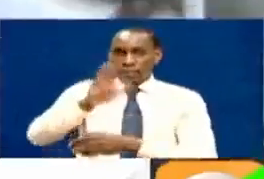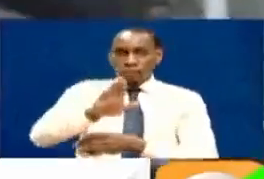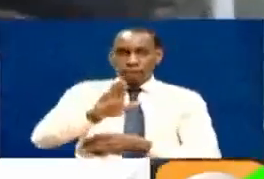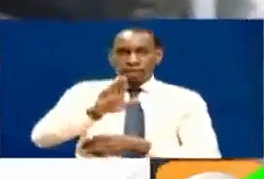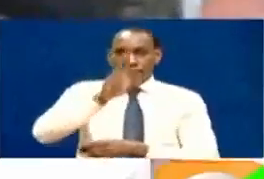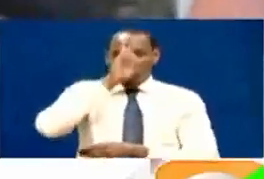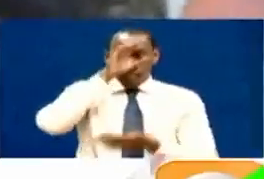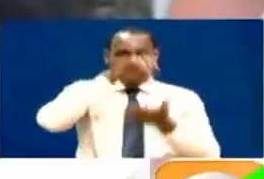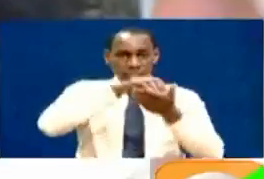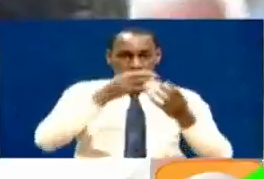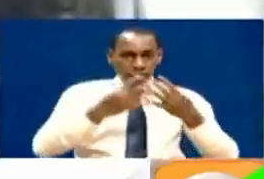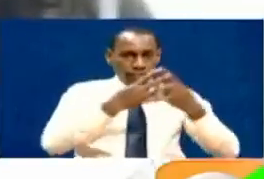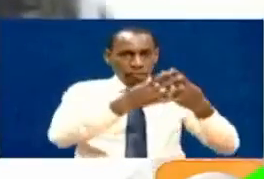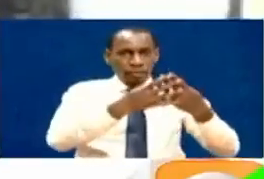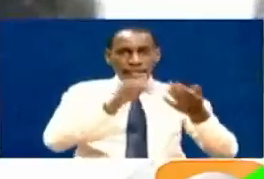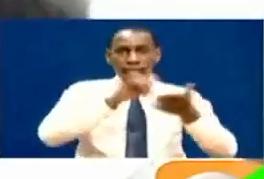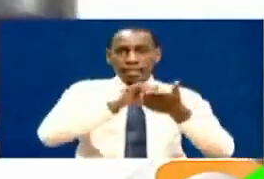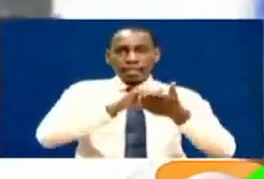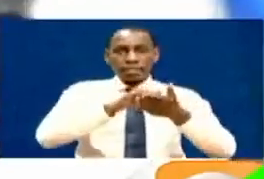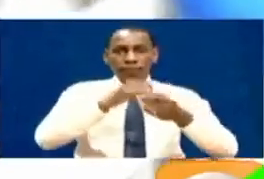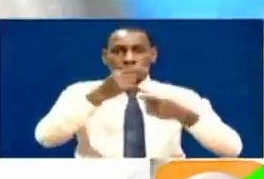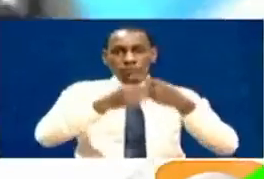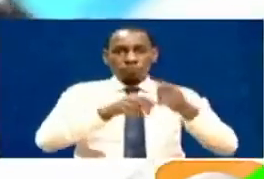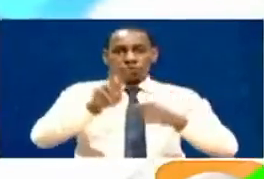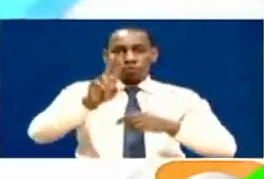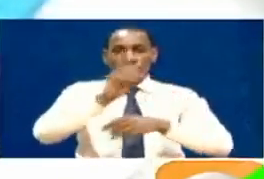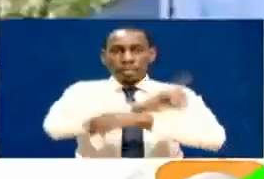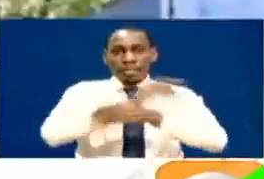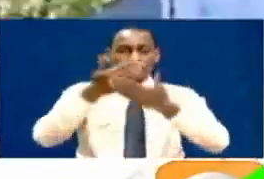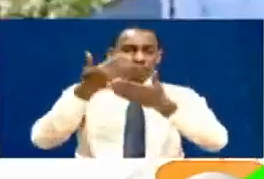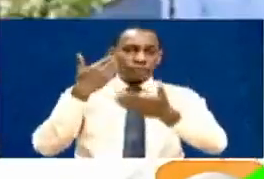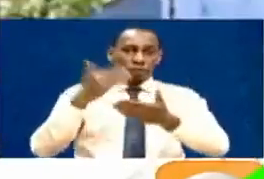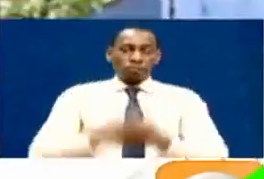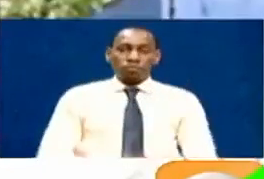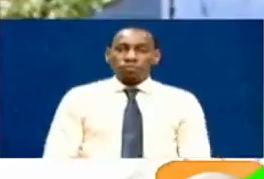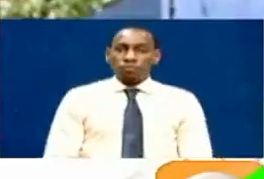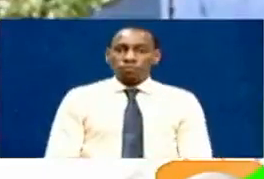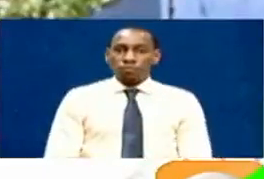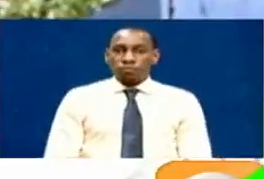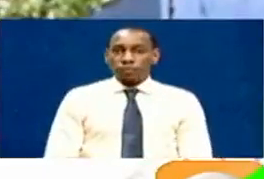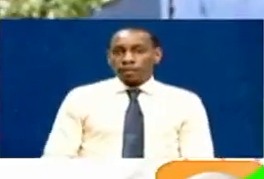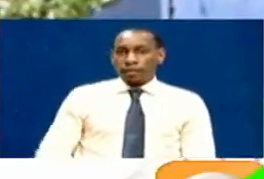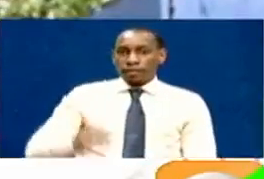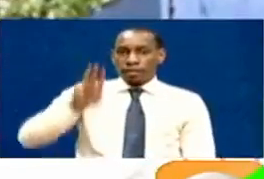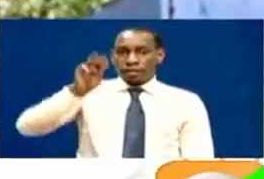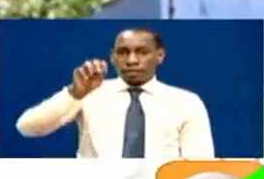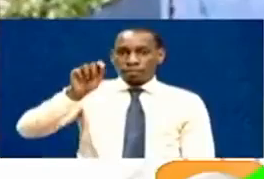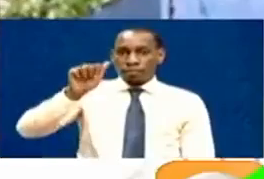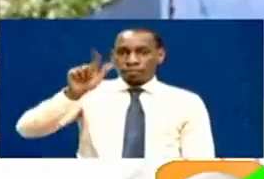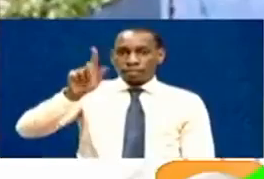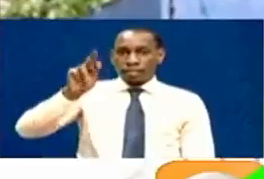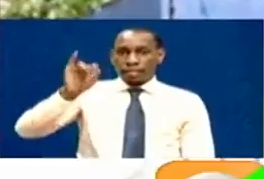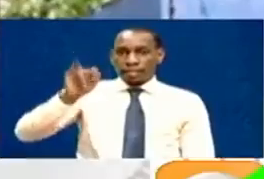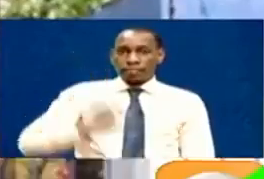kituo cha polisi cha bandari alikokuwa kwa siku mbili zilizopita. Francis Mtalaki, Ringa Citizen.